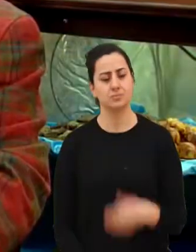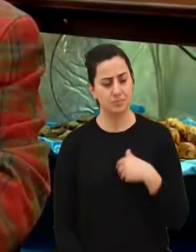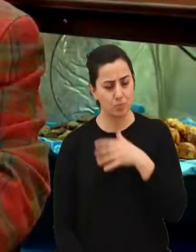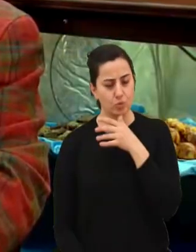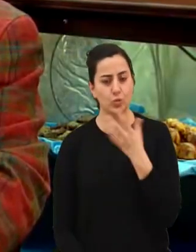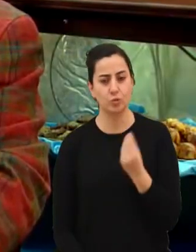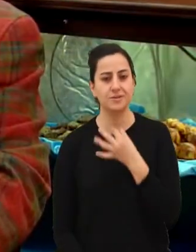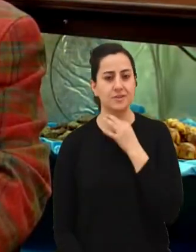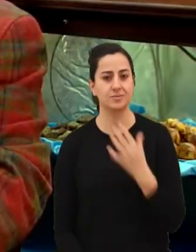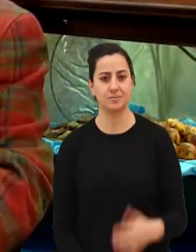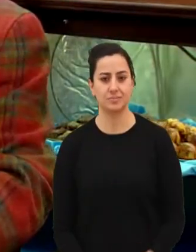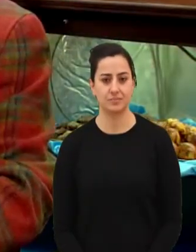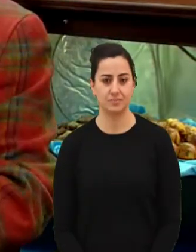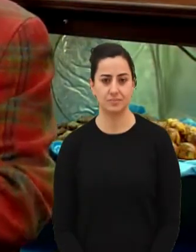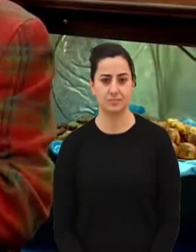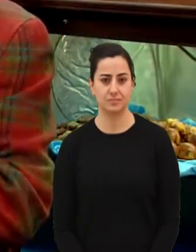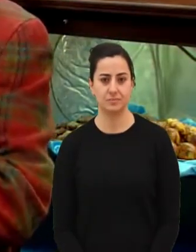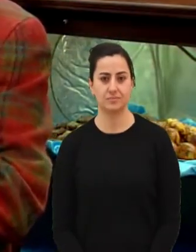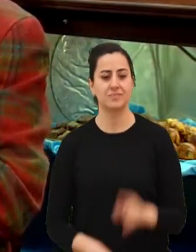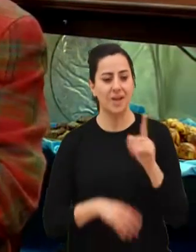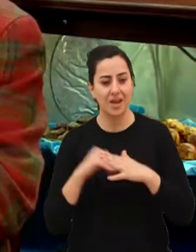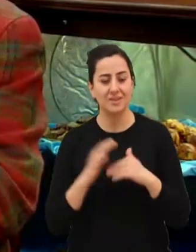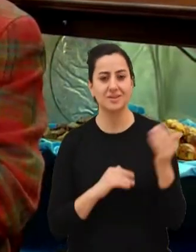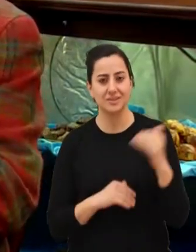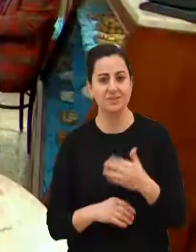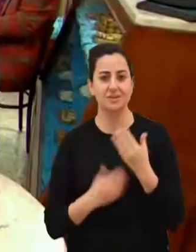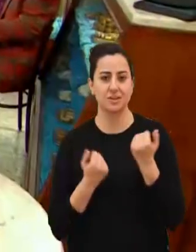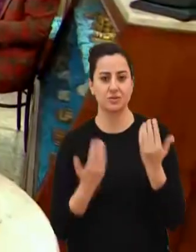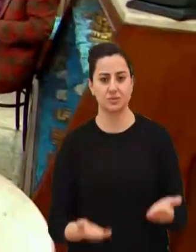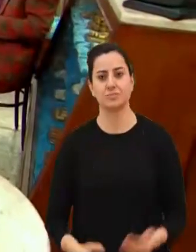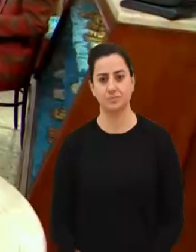Biliyorum. Sağ olun, sağ olun. Ayaklarınıza sağlık.